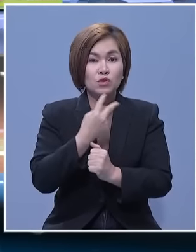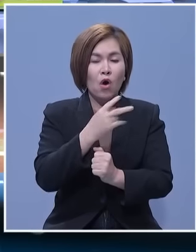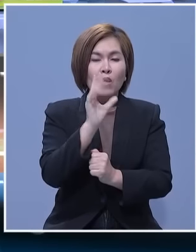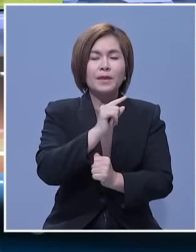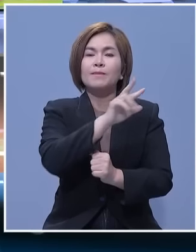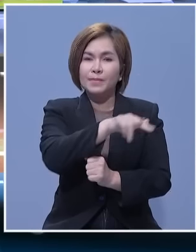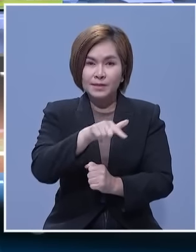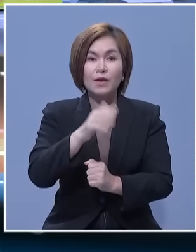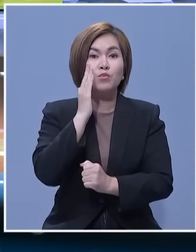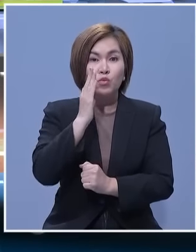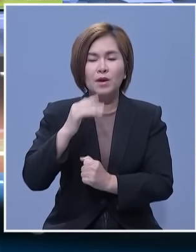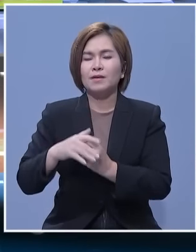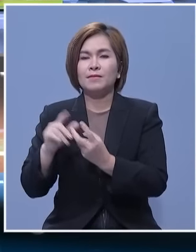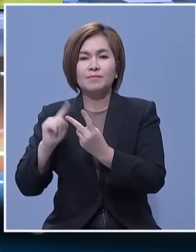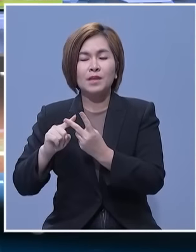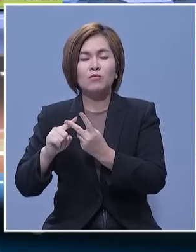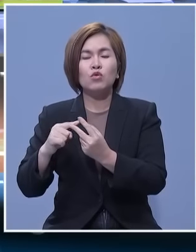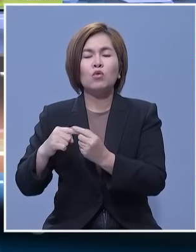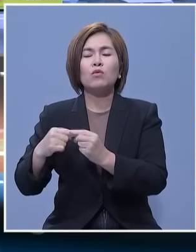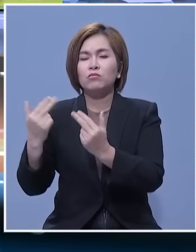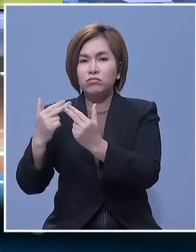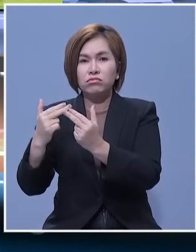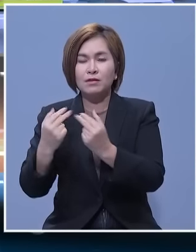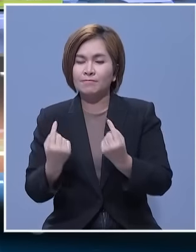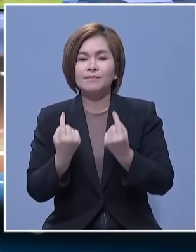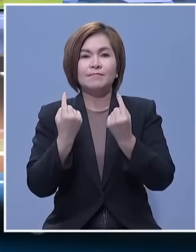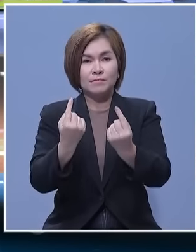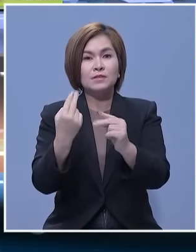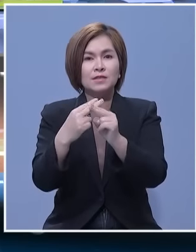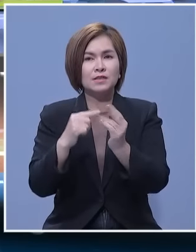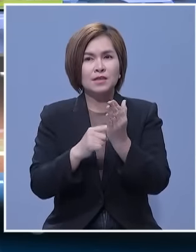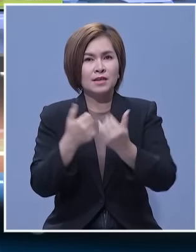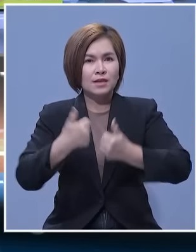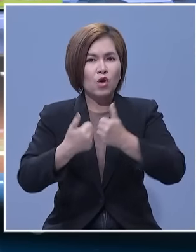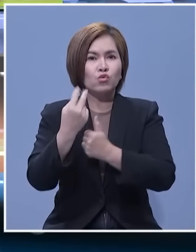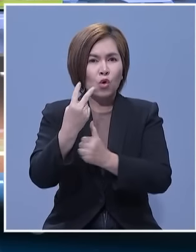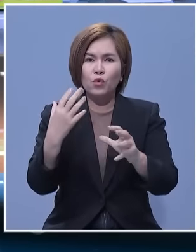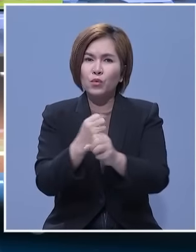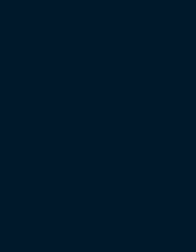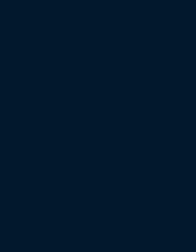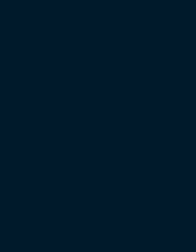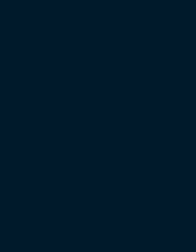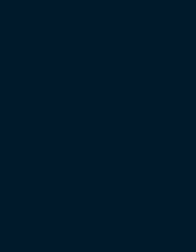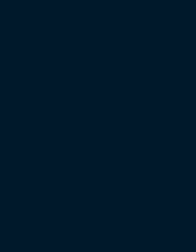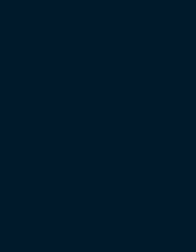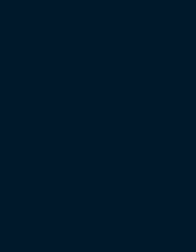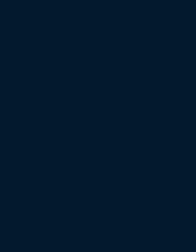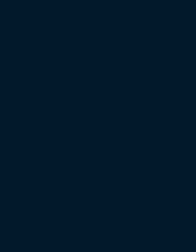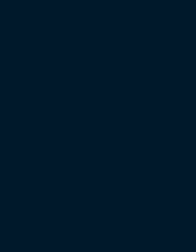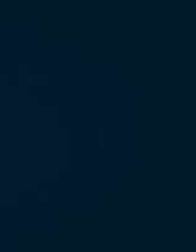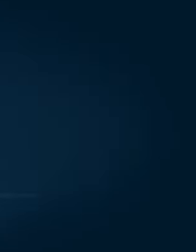จากเพื่อไทยและคุณพีรพันธ์จากรวมไทยสร้างชาติอ่ะเดี๋ยวต้องดูนะว่าจะเป็นตามที่คุณไพศาลว่าหรือเปล่านะ